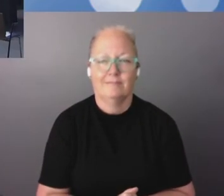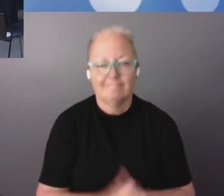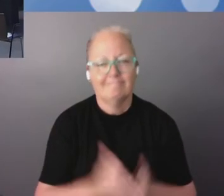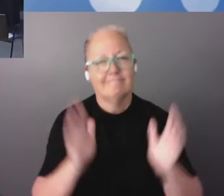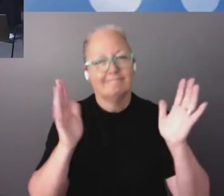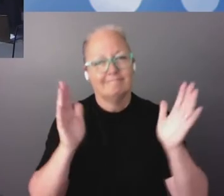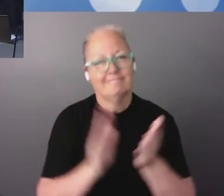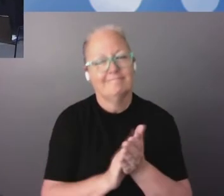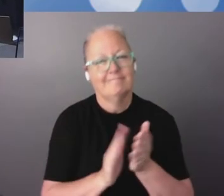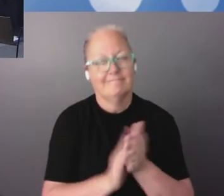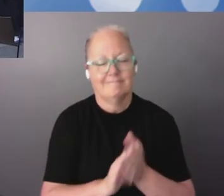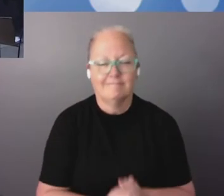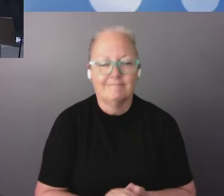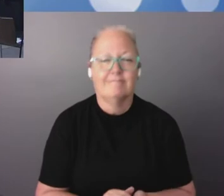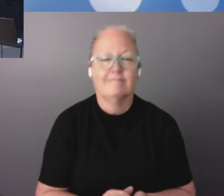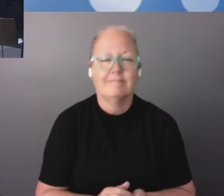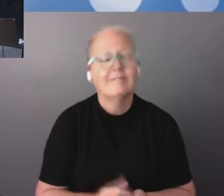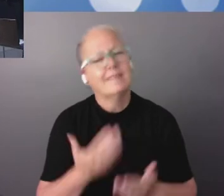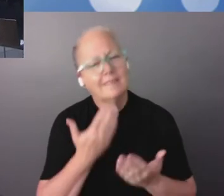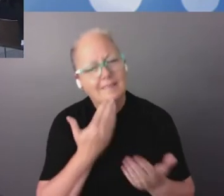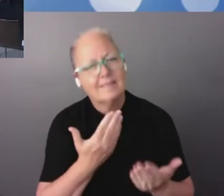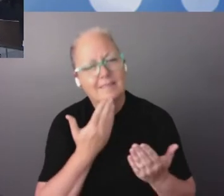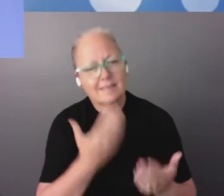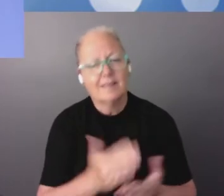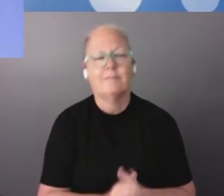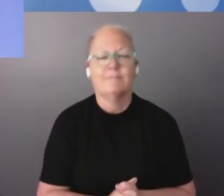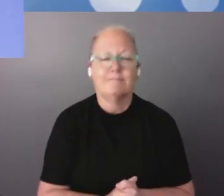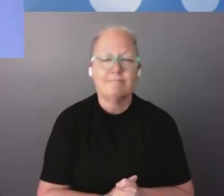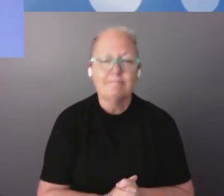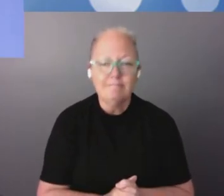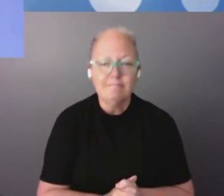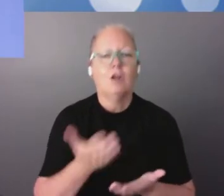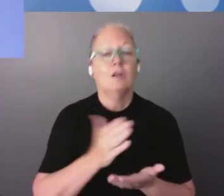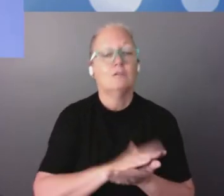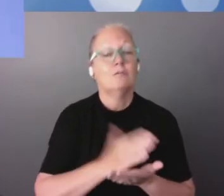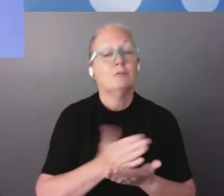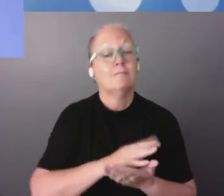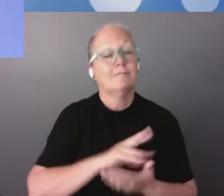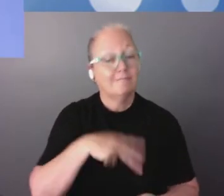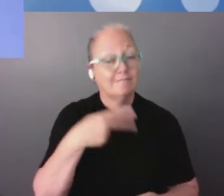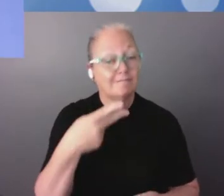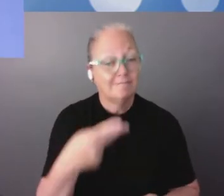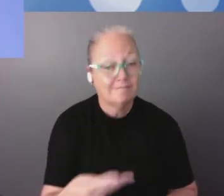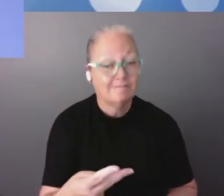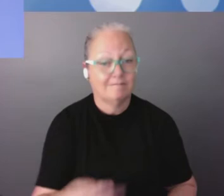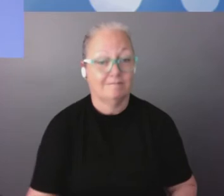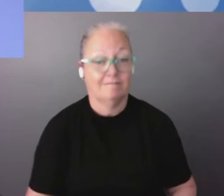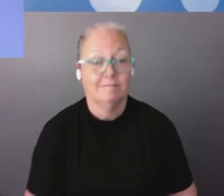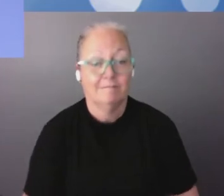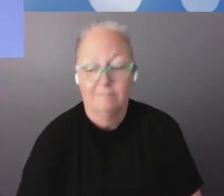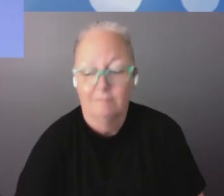à créer un futur équilibré et durable. Merci,